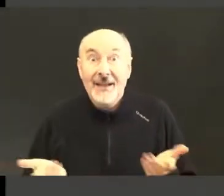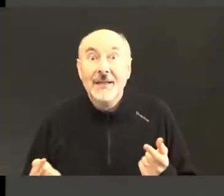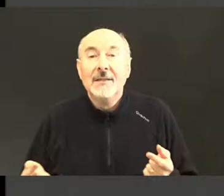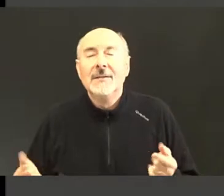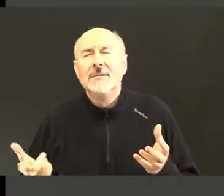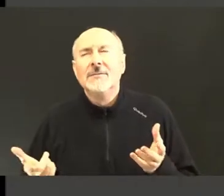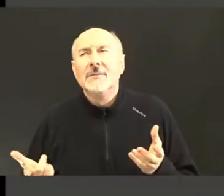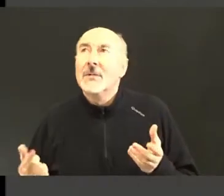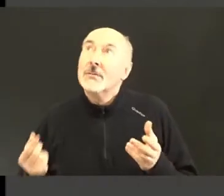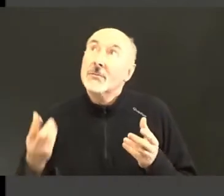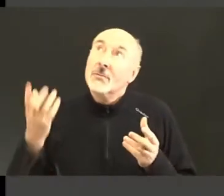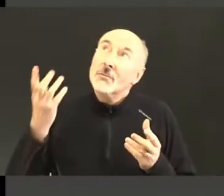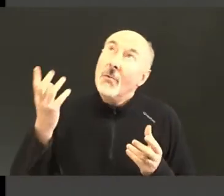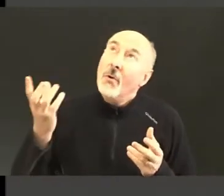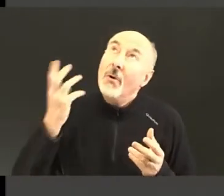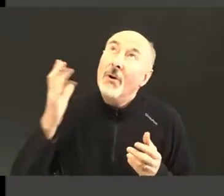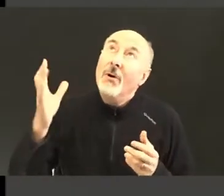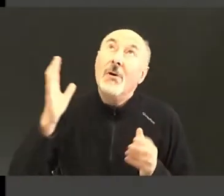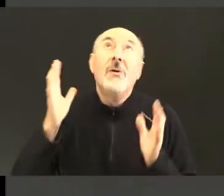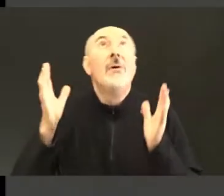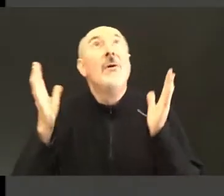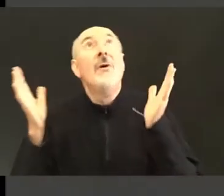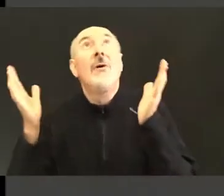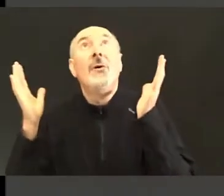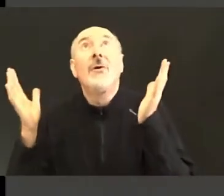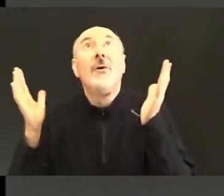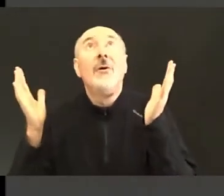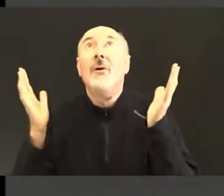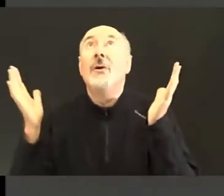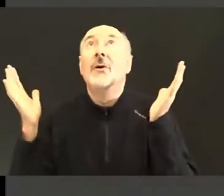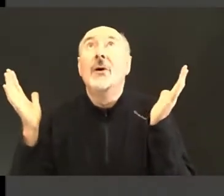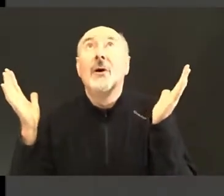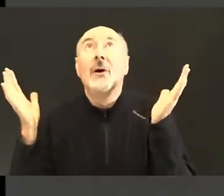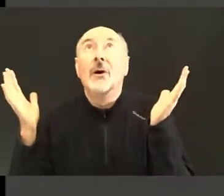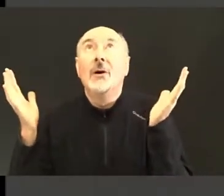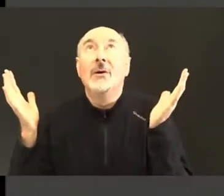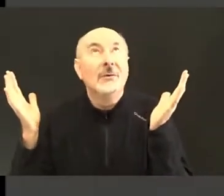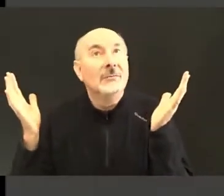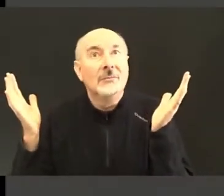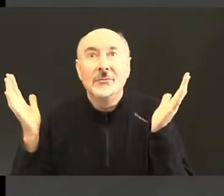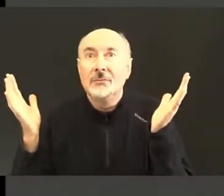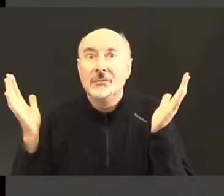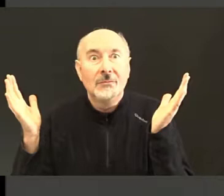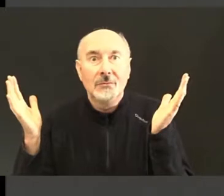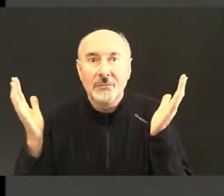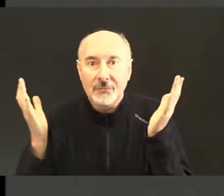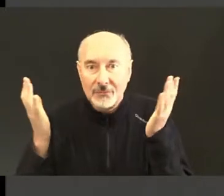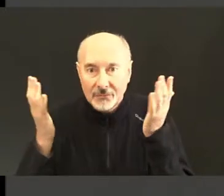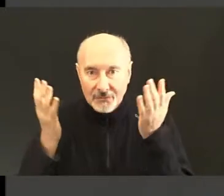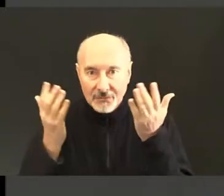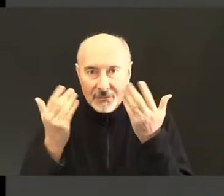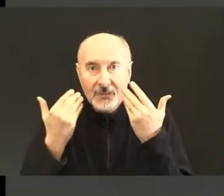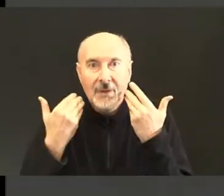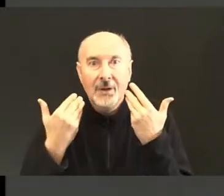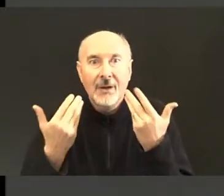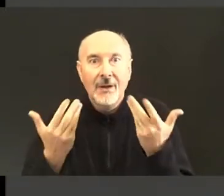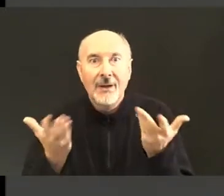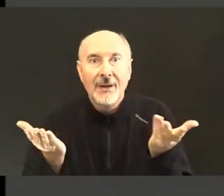Quando ricevi la chiamata dall'alto, non puoi che rispondere,